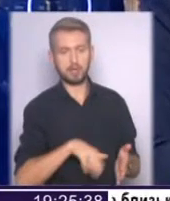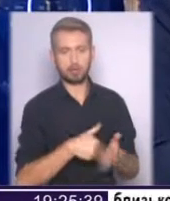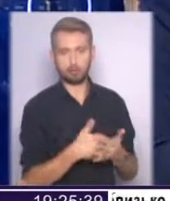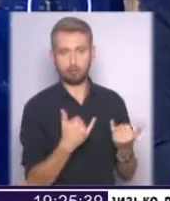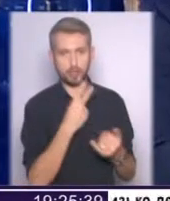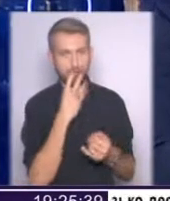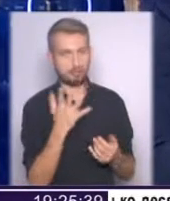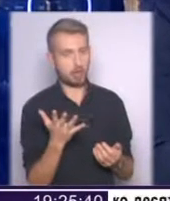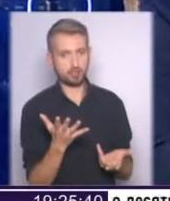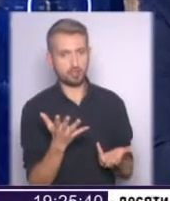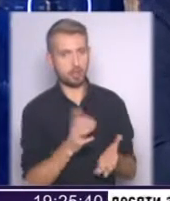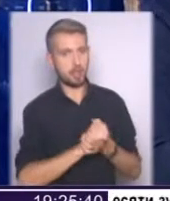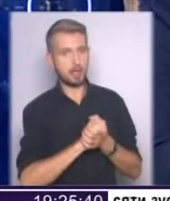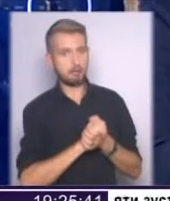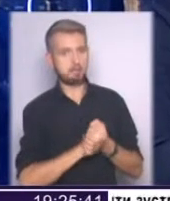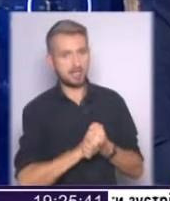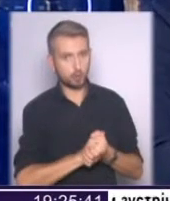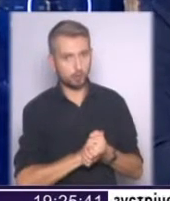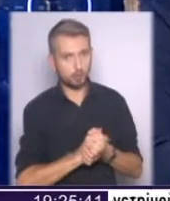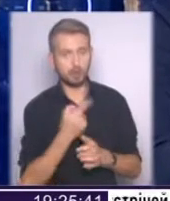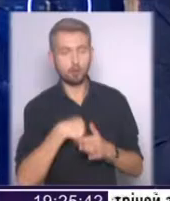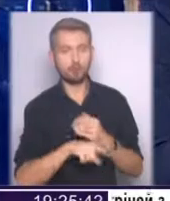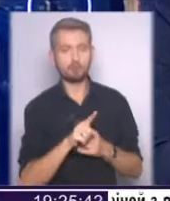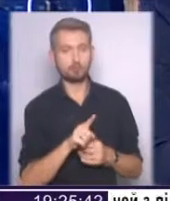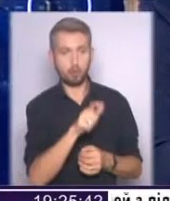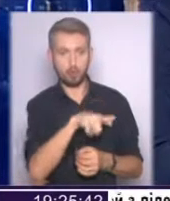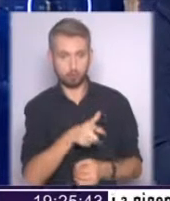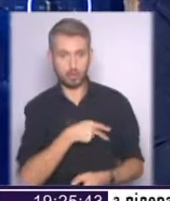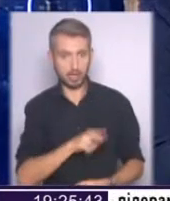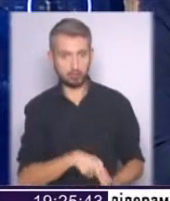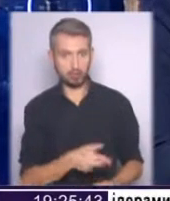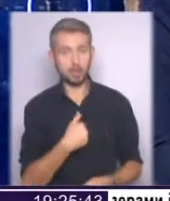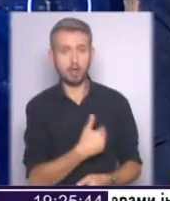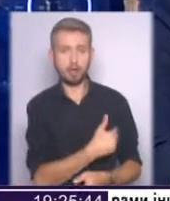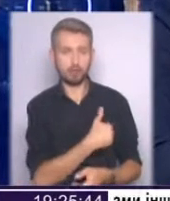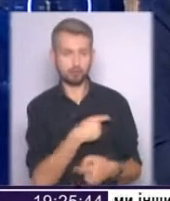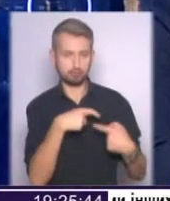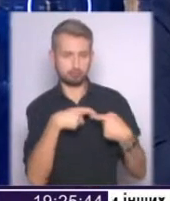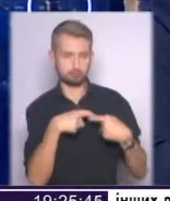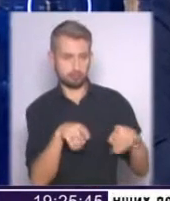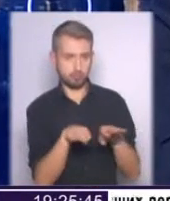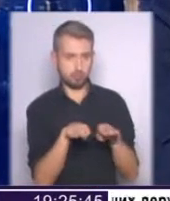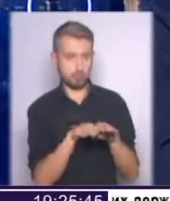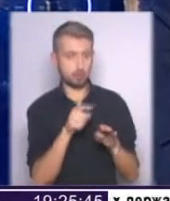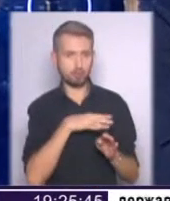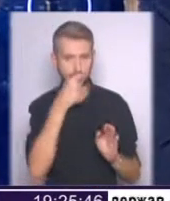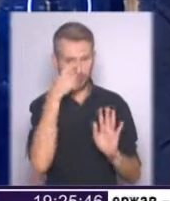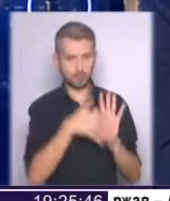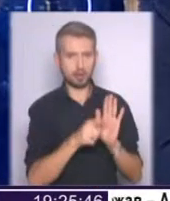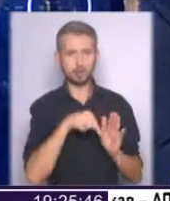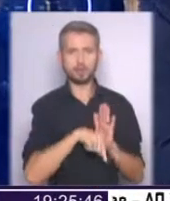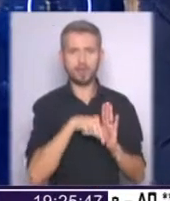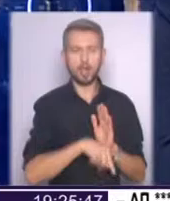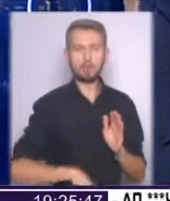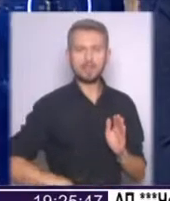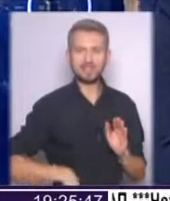бачимо, власне кажучи, миру, тому що гинуть люди. Я вам хочу взагалі провести аналогію, щоб було зрозуміло, що таке мінський формат, і